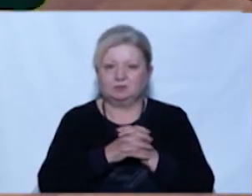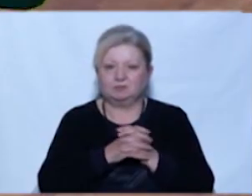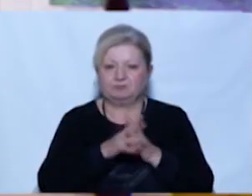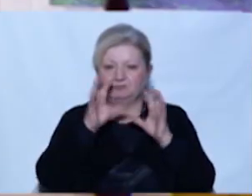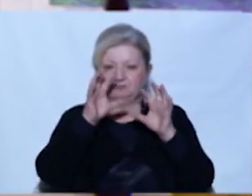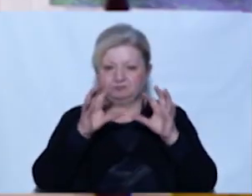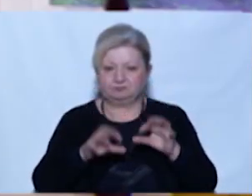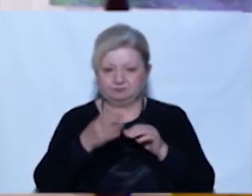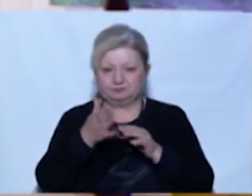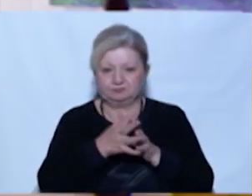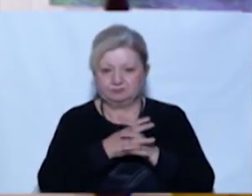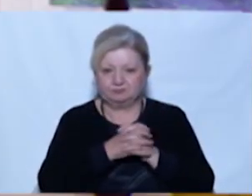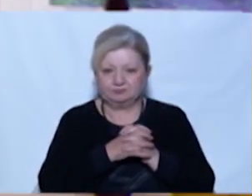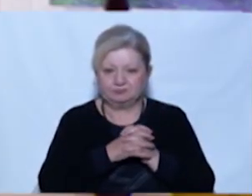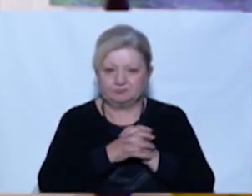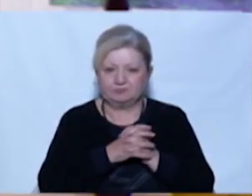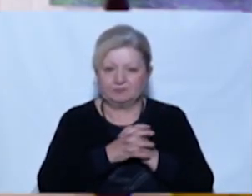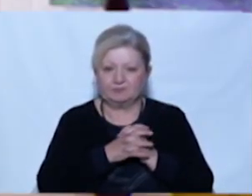ტრაქტატს.